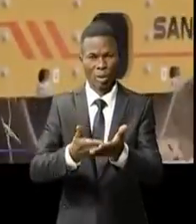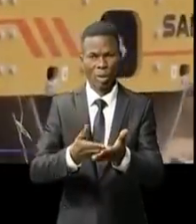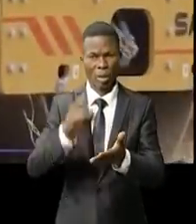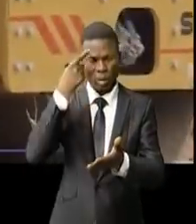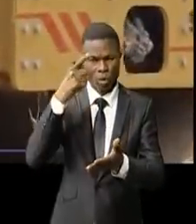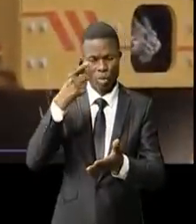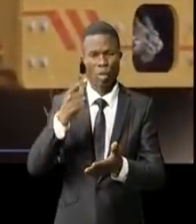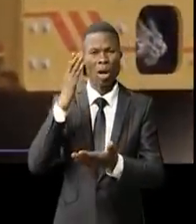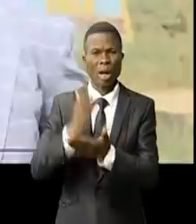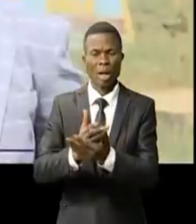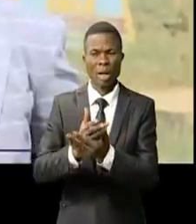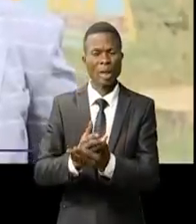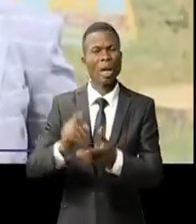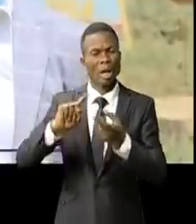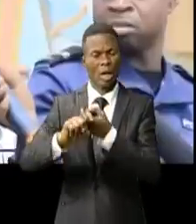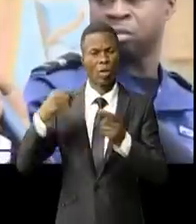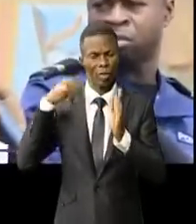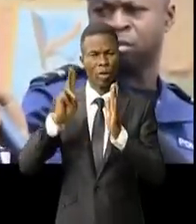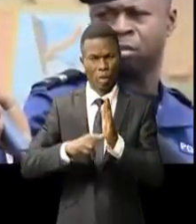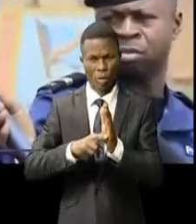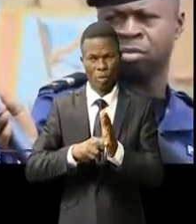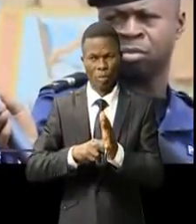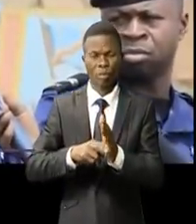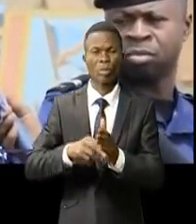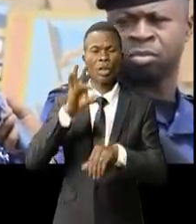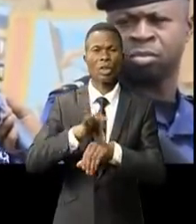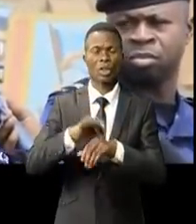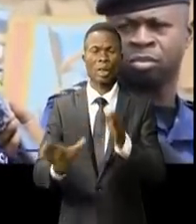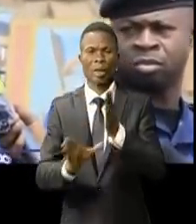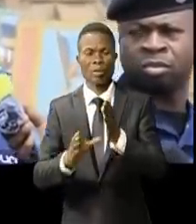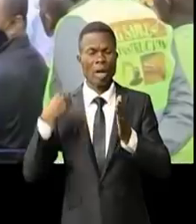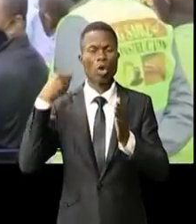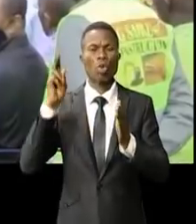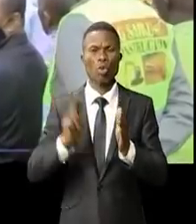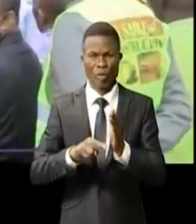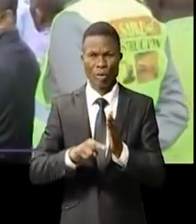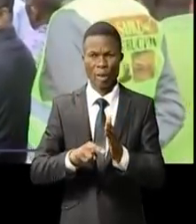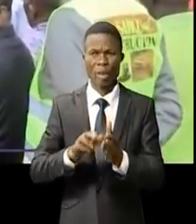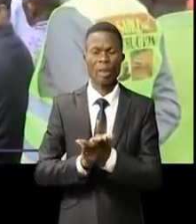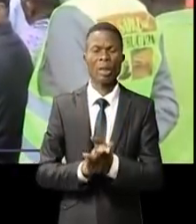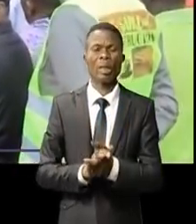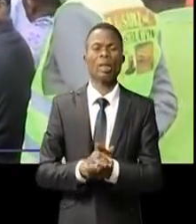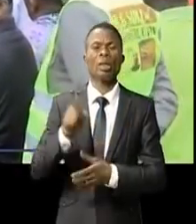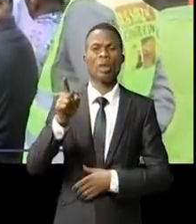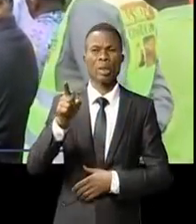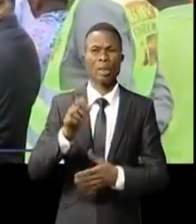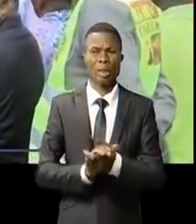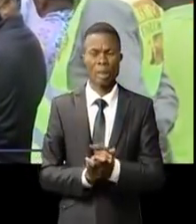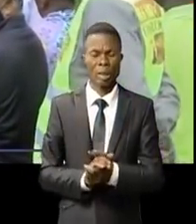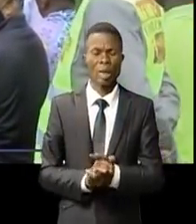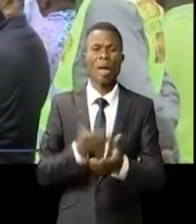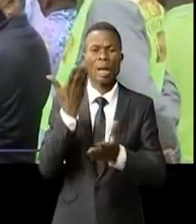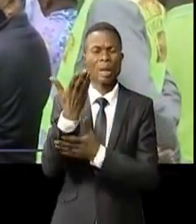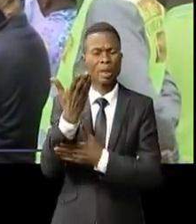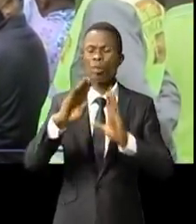mériter davantage la confiance du gouvernement. Occasion pour le vice-gouverneur de l'Ituri, le commissaire divisionnaire Alongaboni Benjamin, d'interpeller